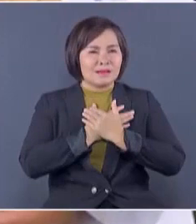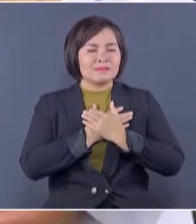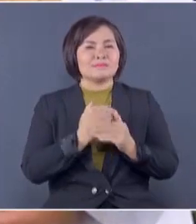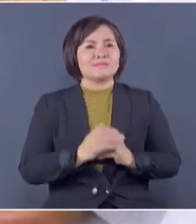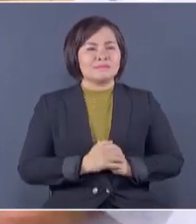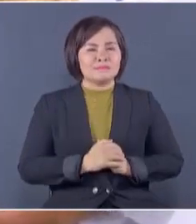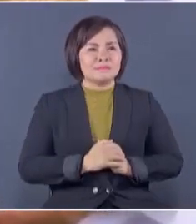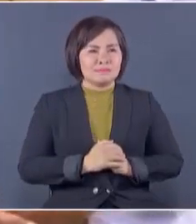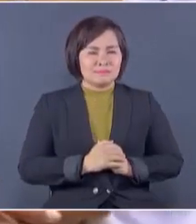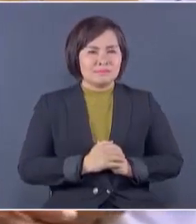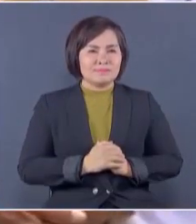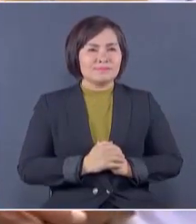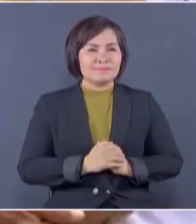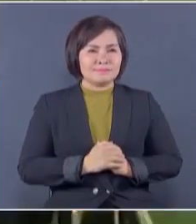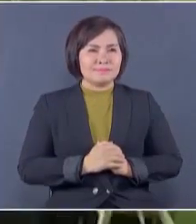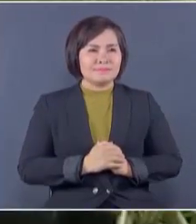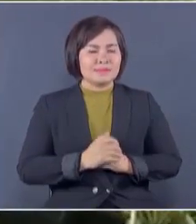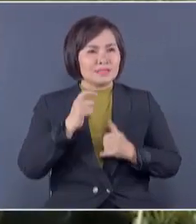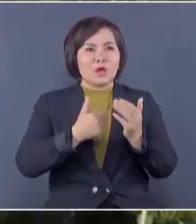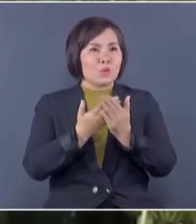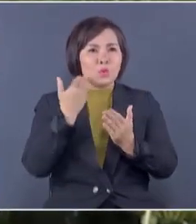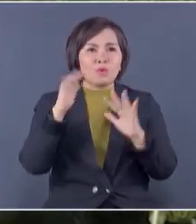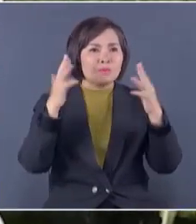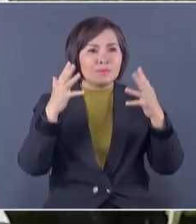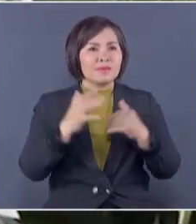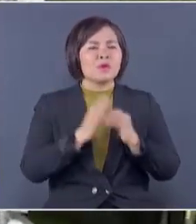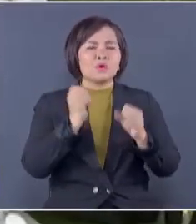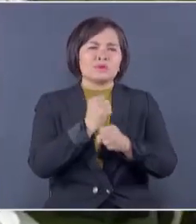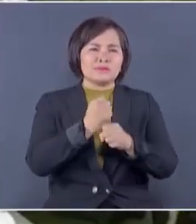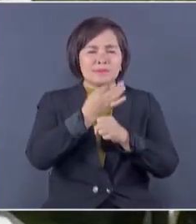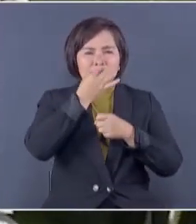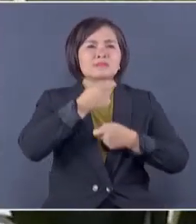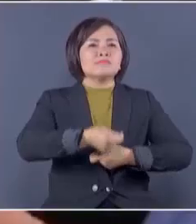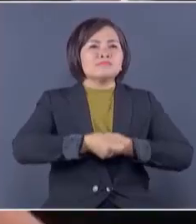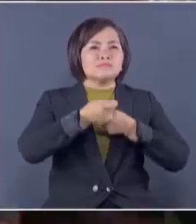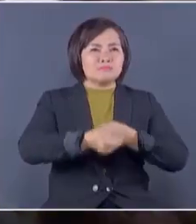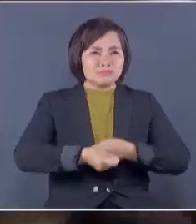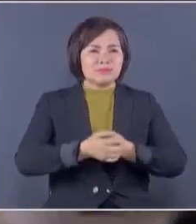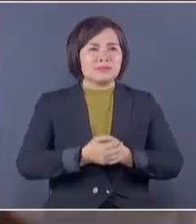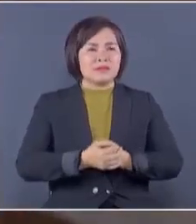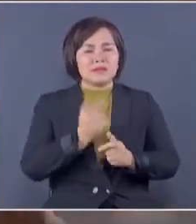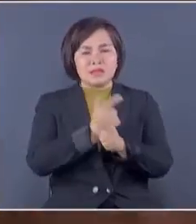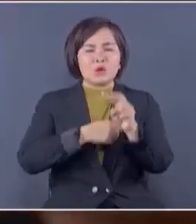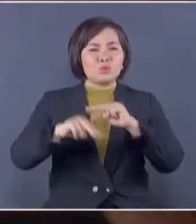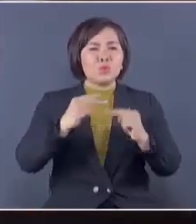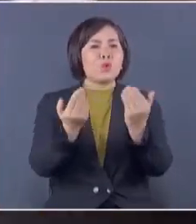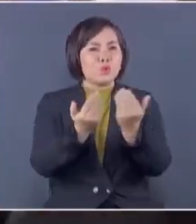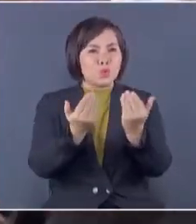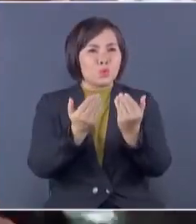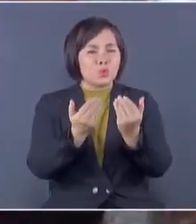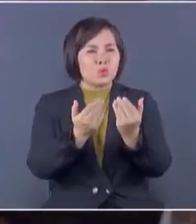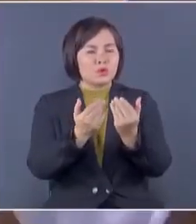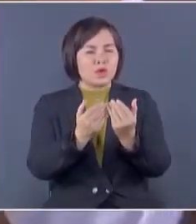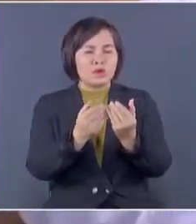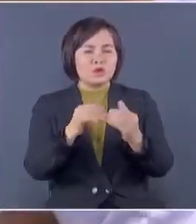ายวันไม่ได้เป็นคนที่แบบโหโอถงร่ำรวยเลยเป็นเกษตรกรเนี่ยแหละครับแต่สามารถเลี้ยงดูลูกๆจนกระทั่งลูกๆได้เ